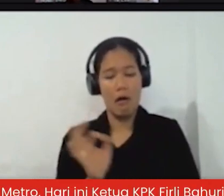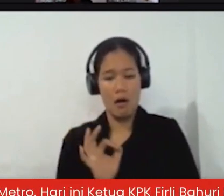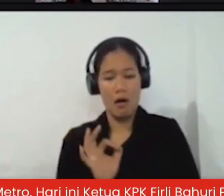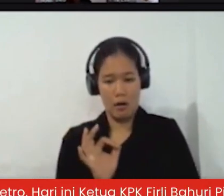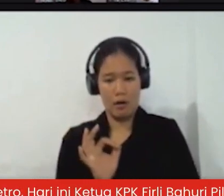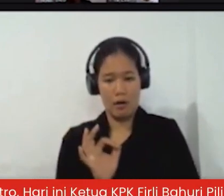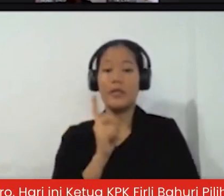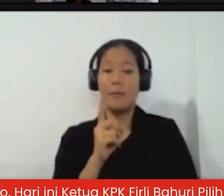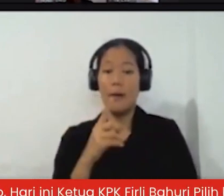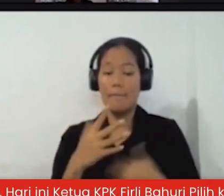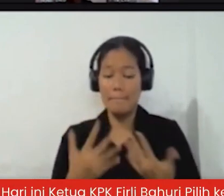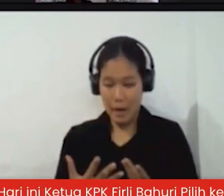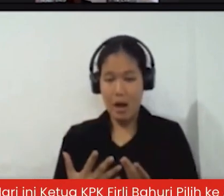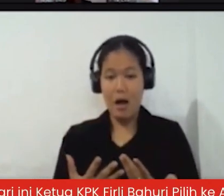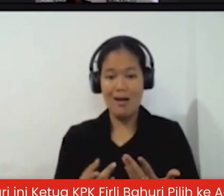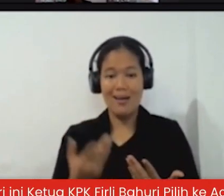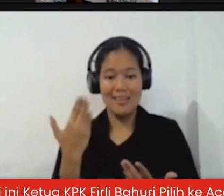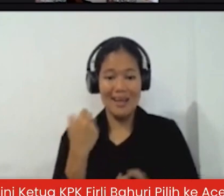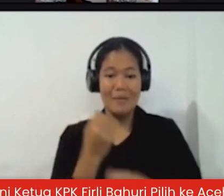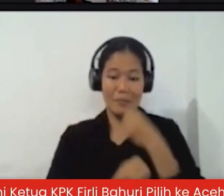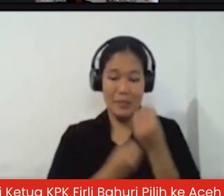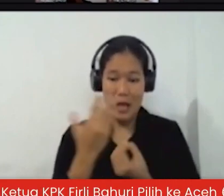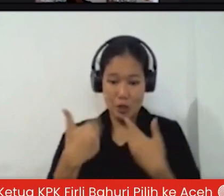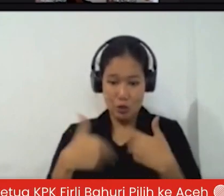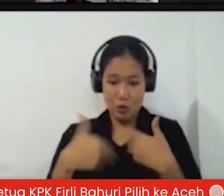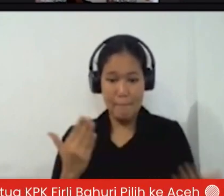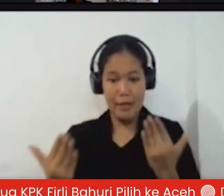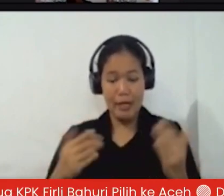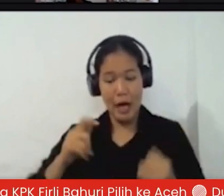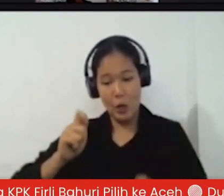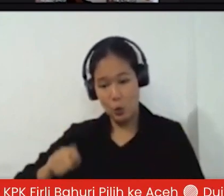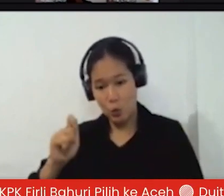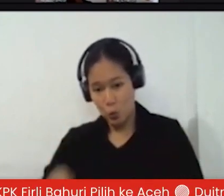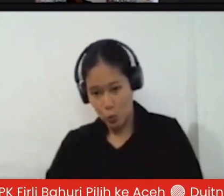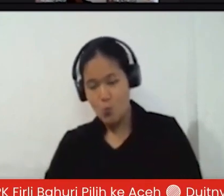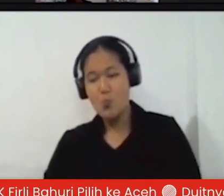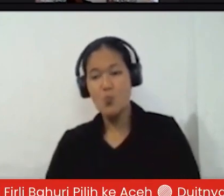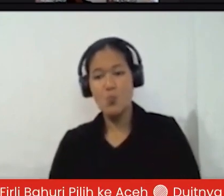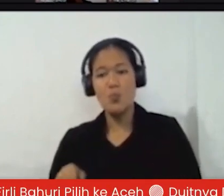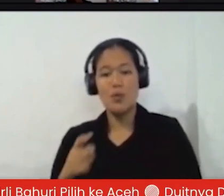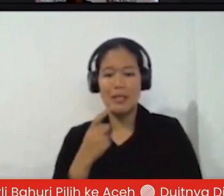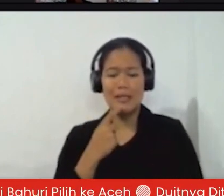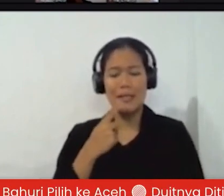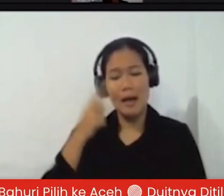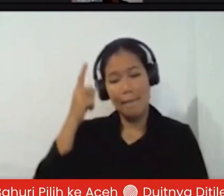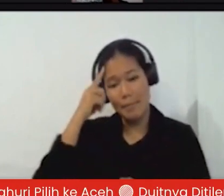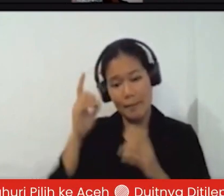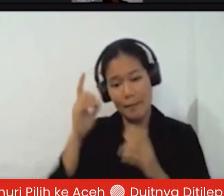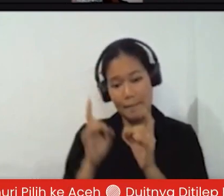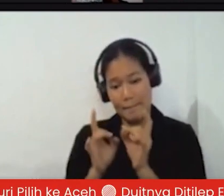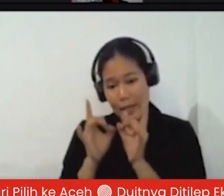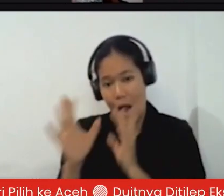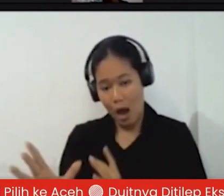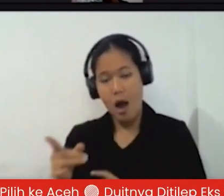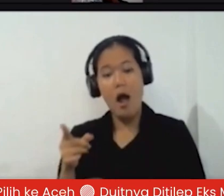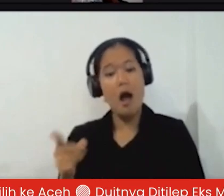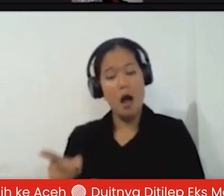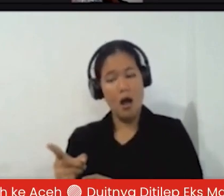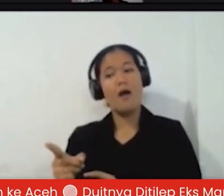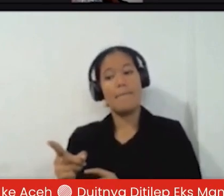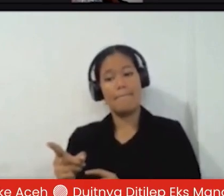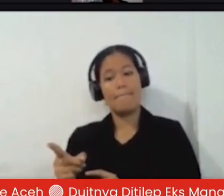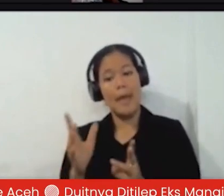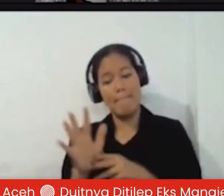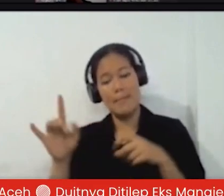sebagaimana diuraikan Dalam pertimbangan hukum di atas bagian pendapat berbeda dienting opinion hakim konstitusi merupakan